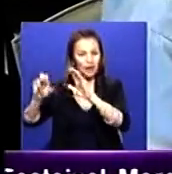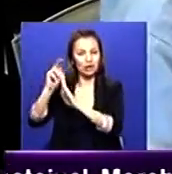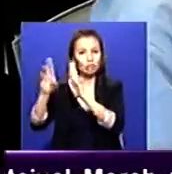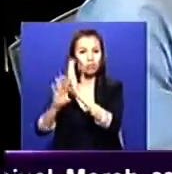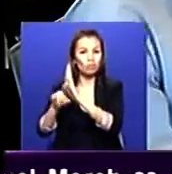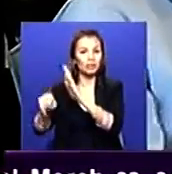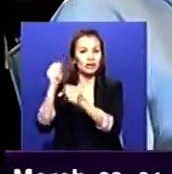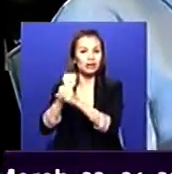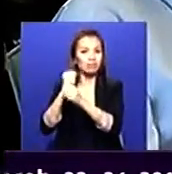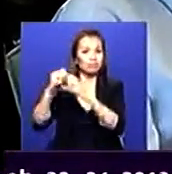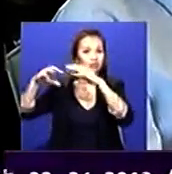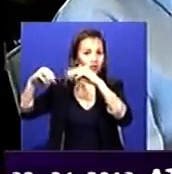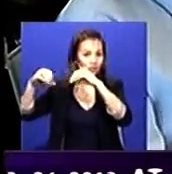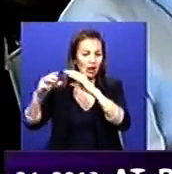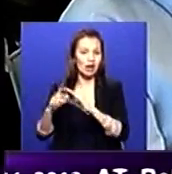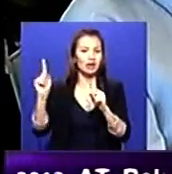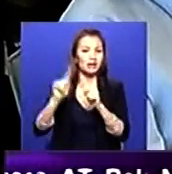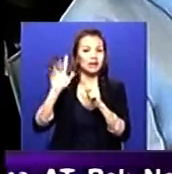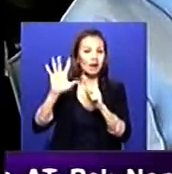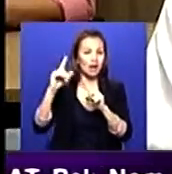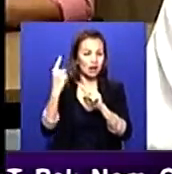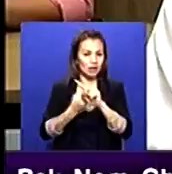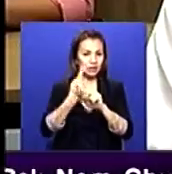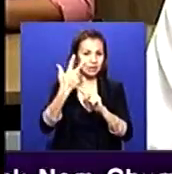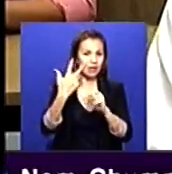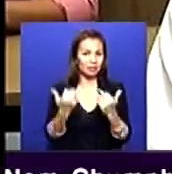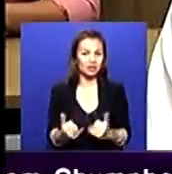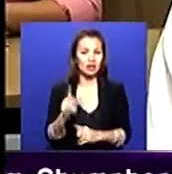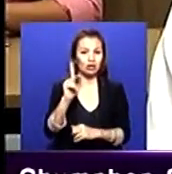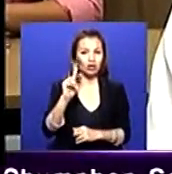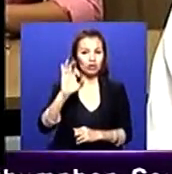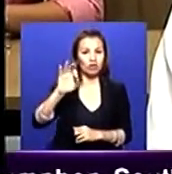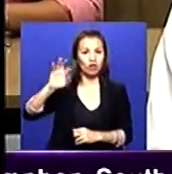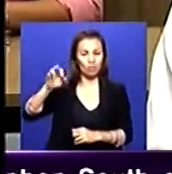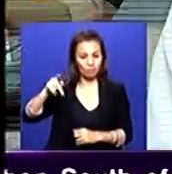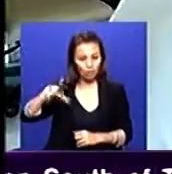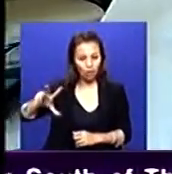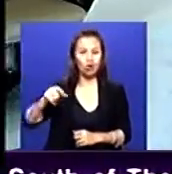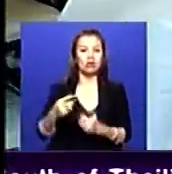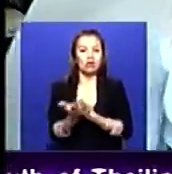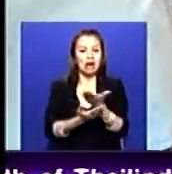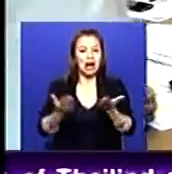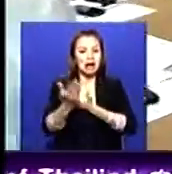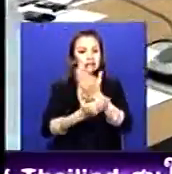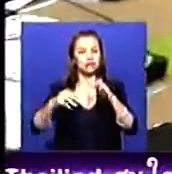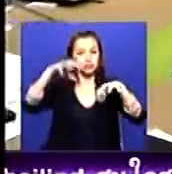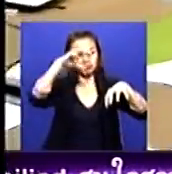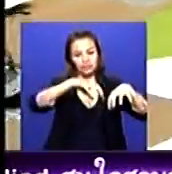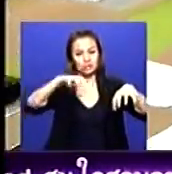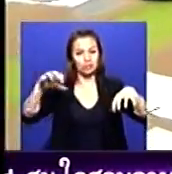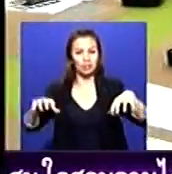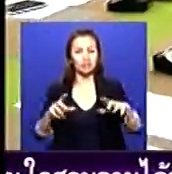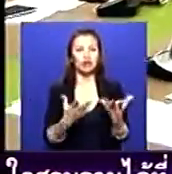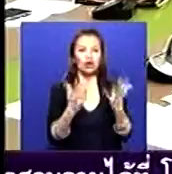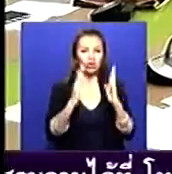าแล้วก็ในวันที่5มีนาคมนี้ทางกฟผ.จะมีการหารือร่วมกับการไฟฟ้านครหลวงแล้วก็การไฟฟ้าภูมิภาคเพื่อกำหนด